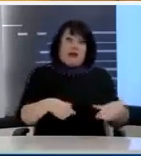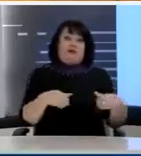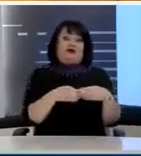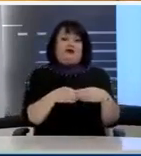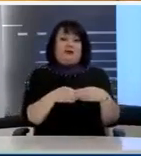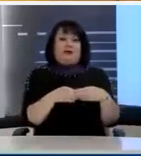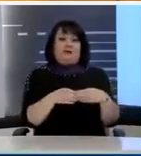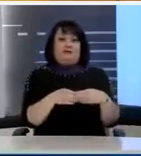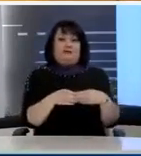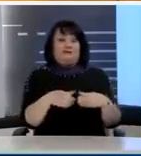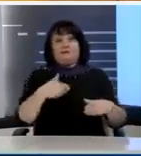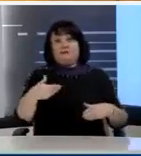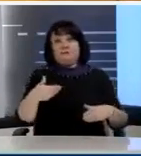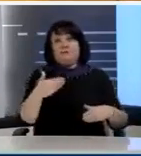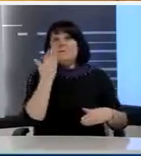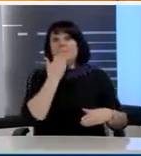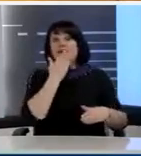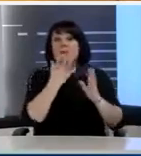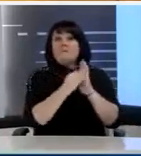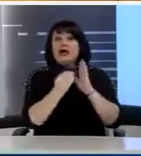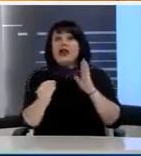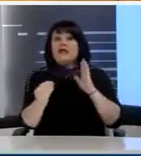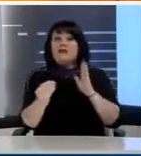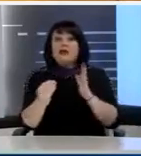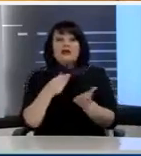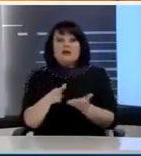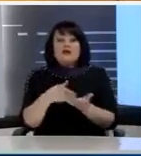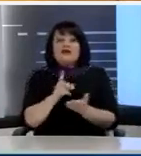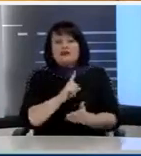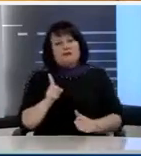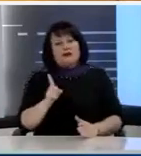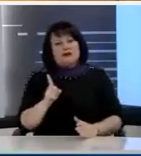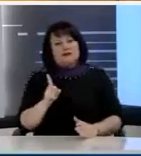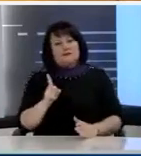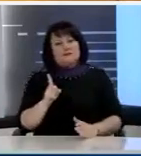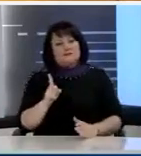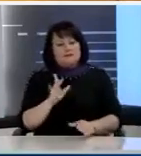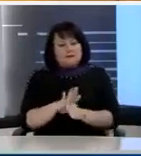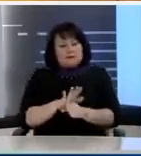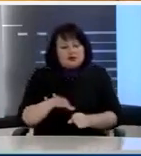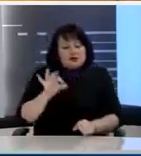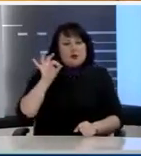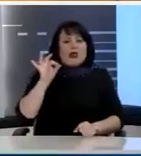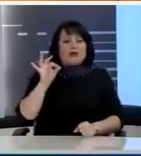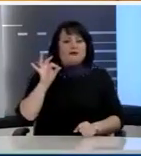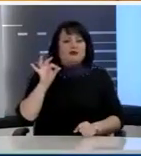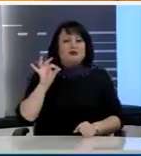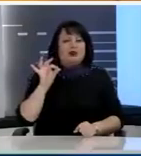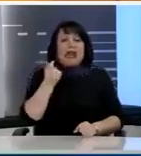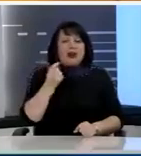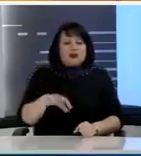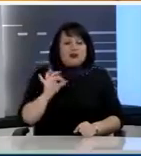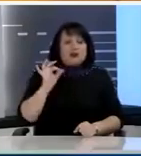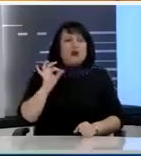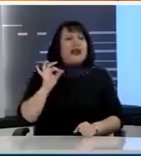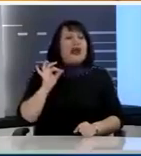μέλλον. Τότε που θα έχει καταγραφεί άλλη μια ελάχιστη περίπτωση που θα προσθεθεί σε σειρά